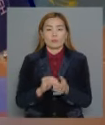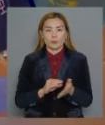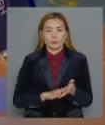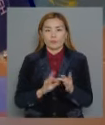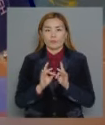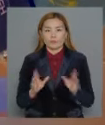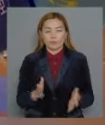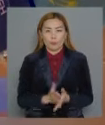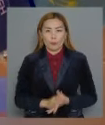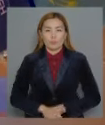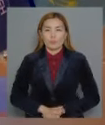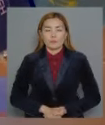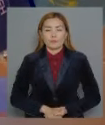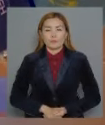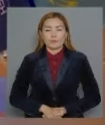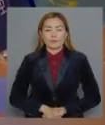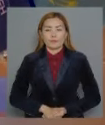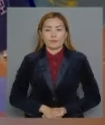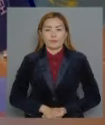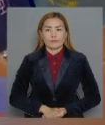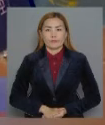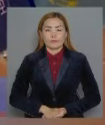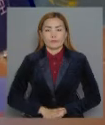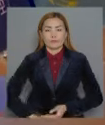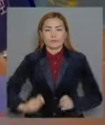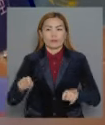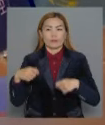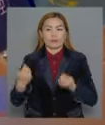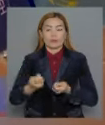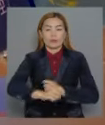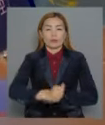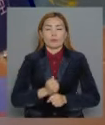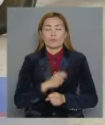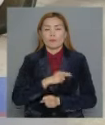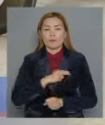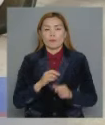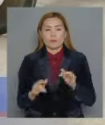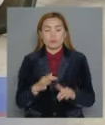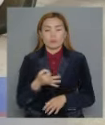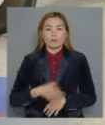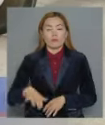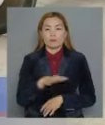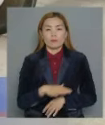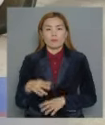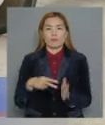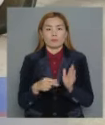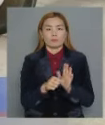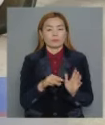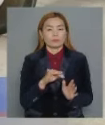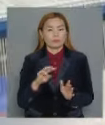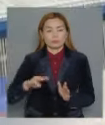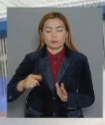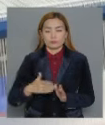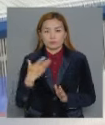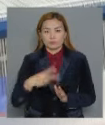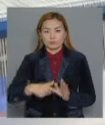айтты. Сосын біз соларды жинақтап ертең кәсіпкерлерге сол жаңа ақпаратты жеткізгіміз келіп отыр. Облыс бойынша құны 6 триллион теңгені